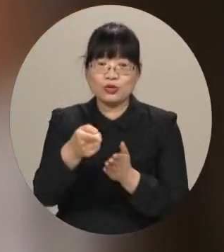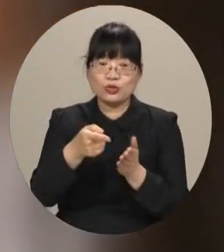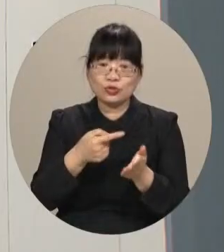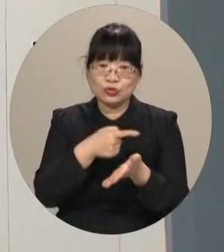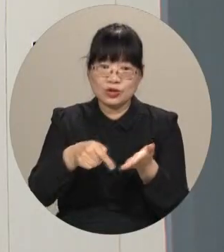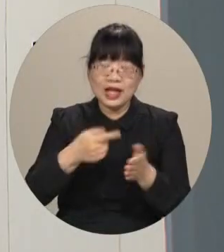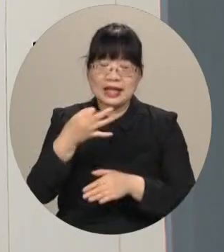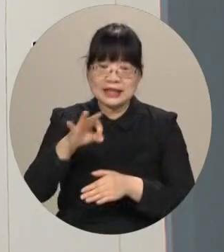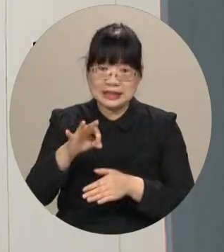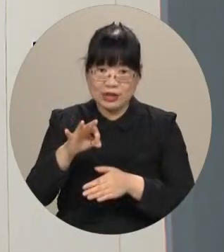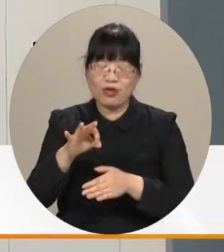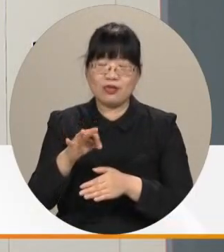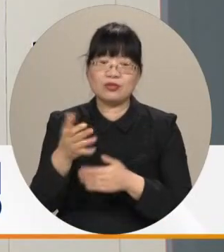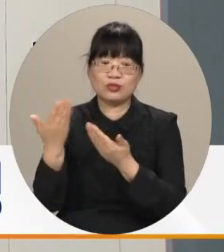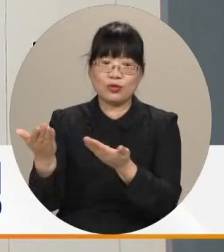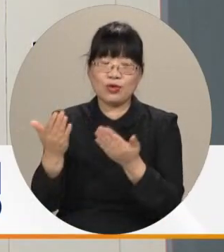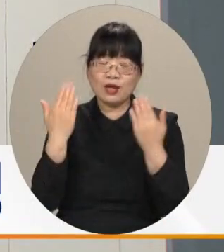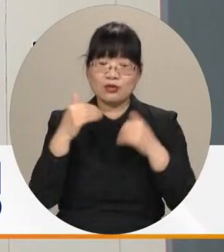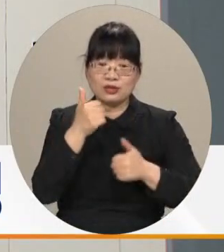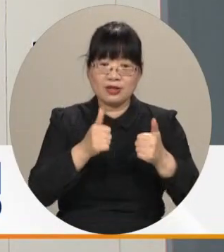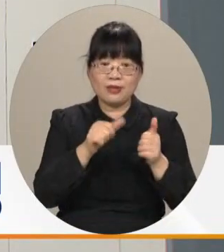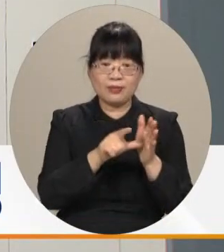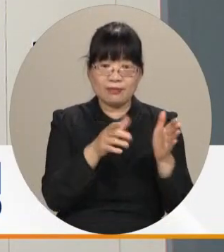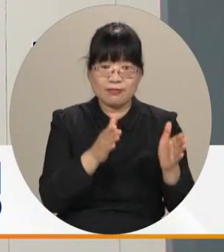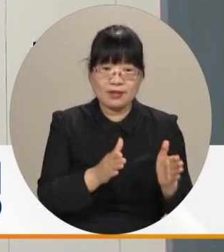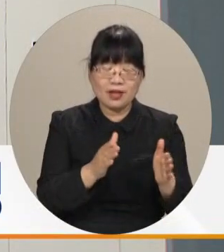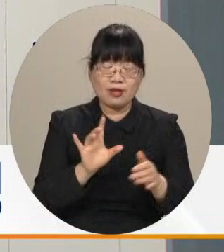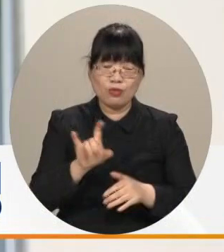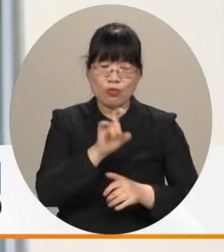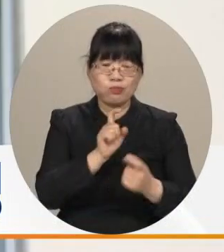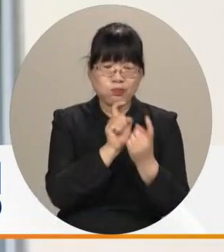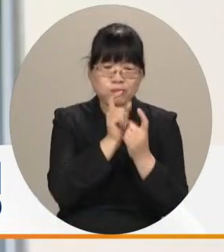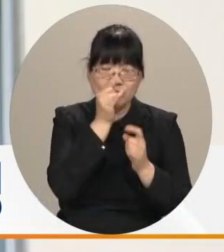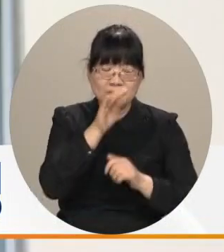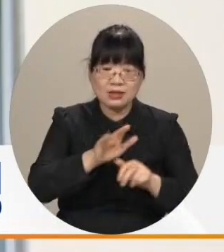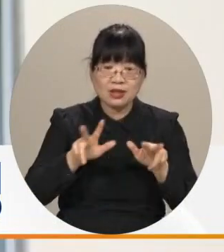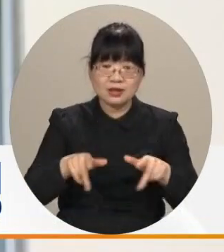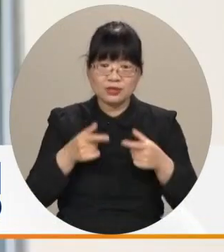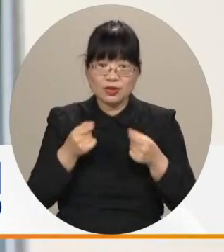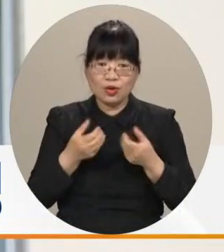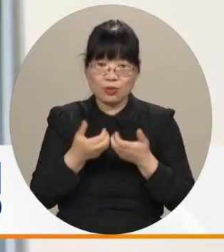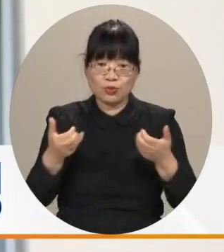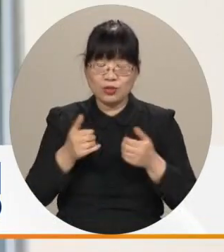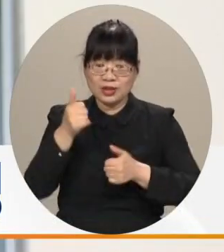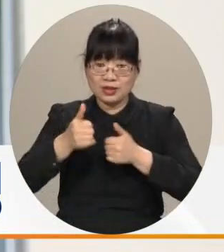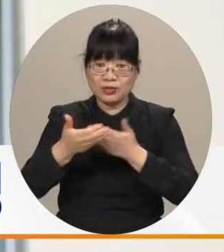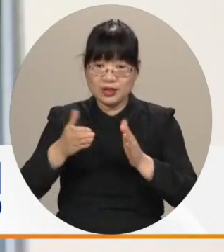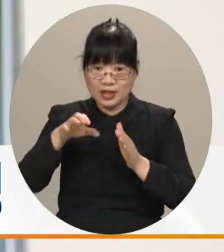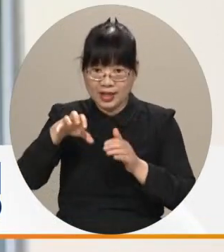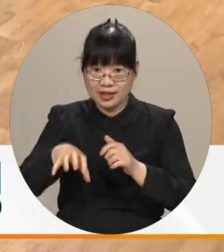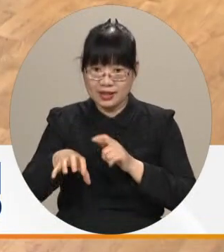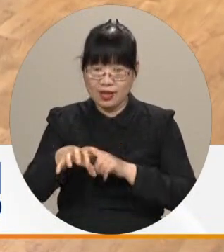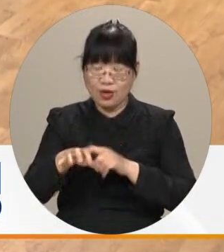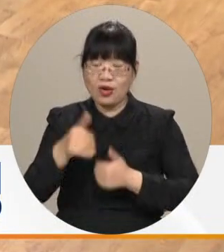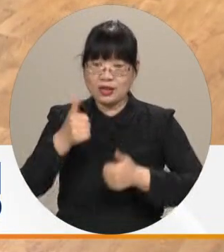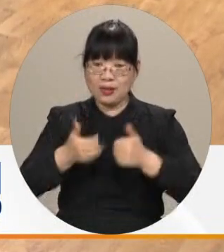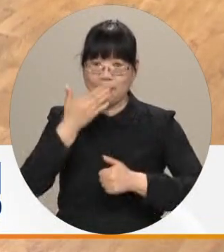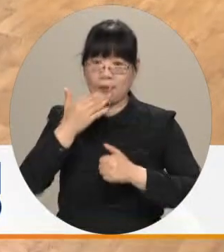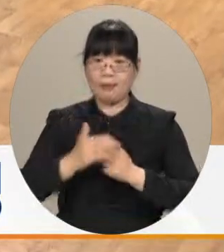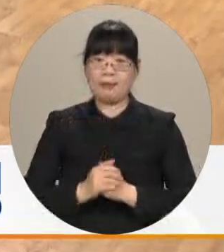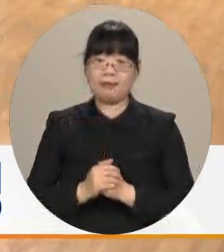처리합니다 학교 시험기간에 코로나의 확진되더라도 지금처럼 분리고사실에서 시험을 치를 수